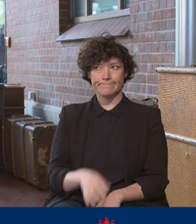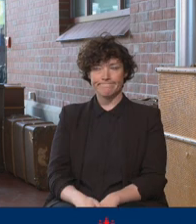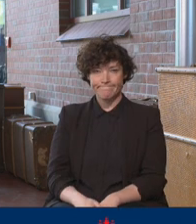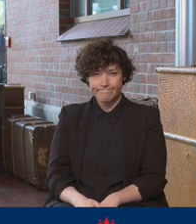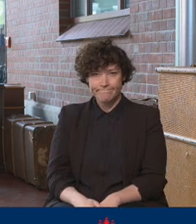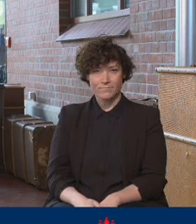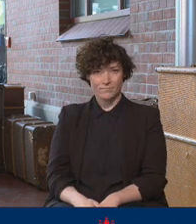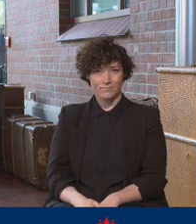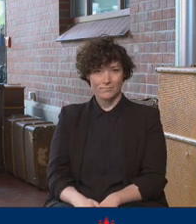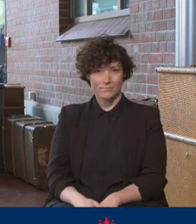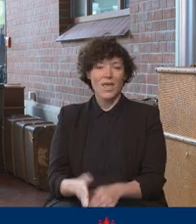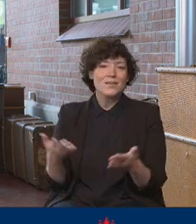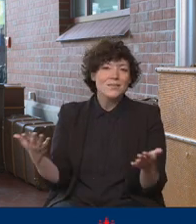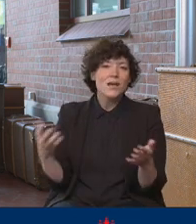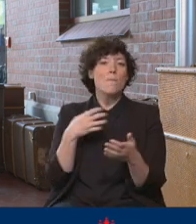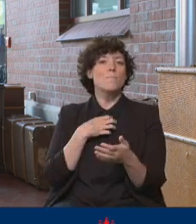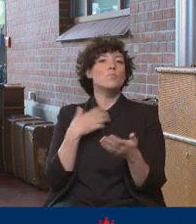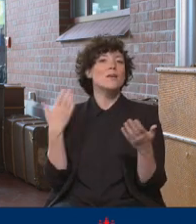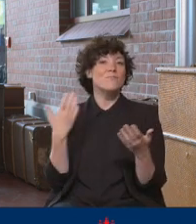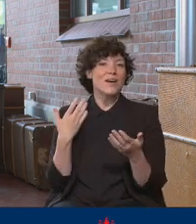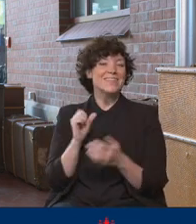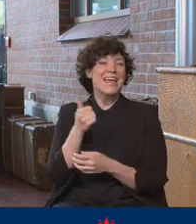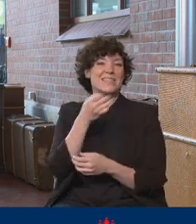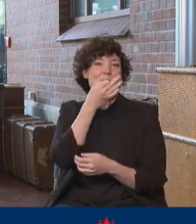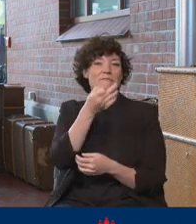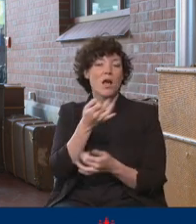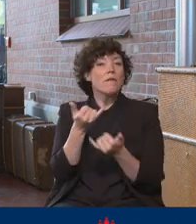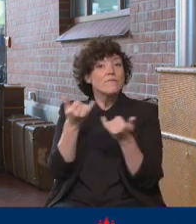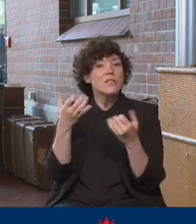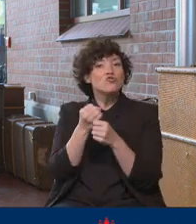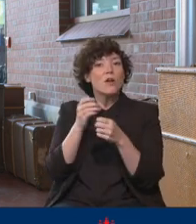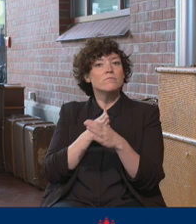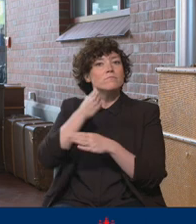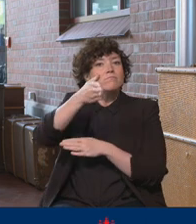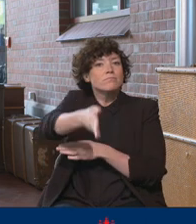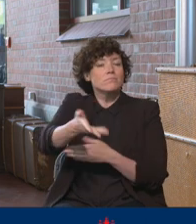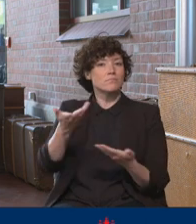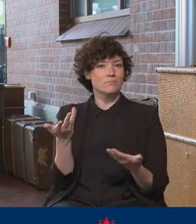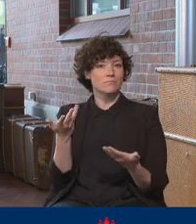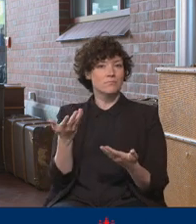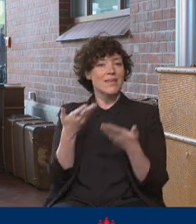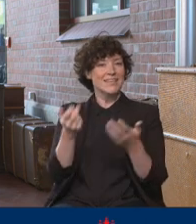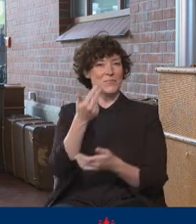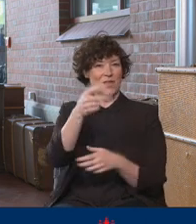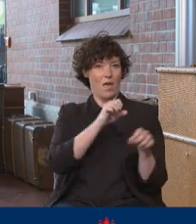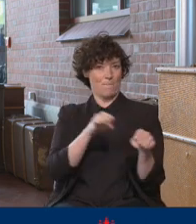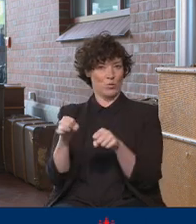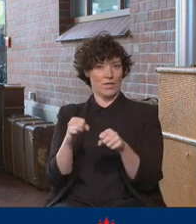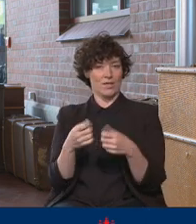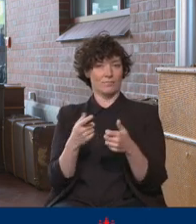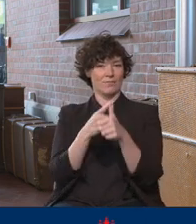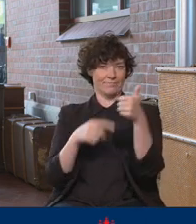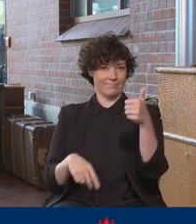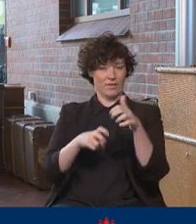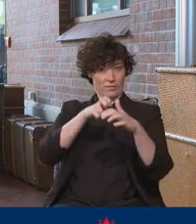auch und zwar geht es eigentlich darum erstmal die frage wie kommen wir darüber es gibt drei möglichkeiten entweder unter durch da